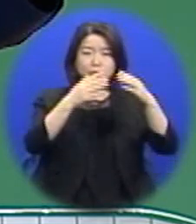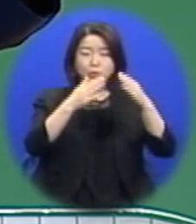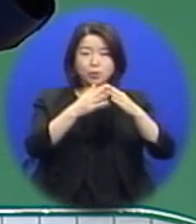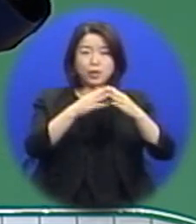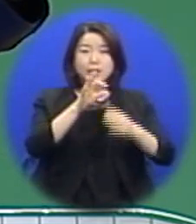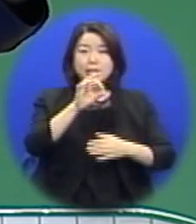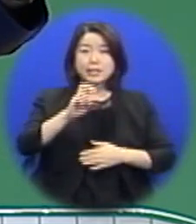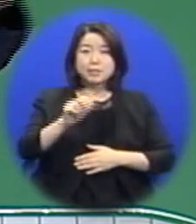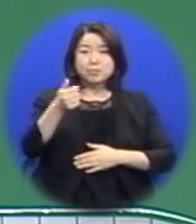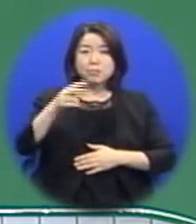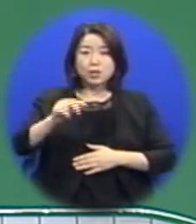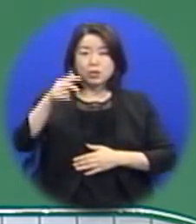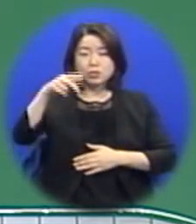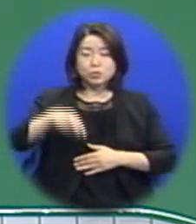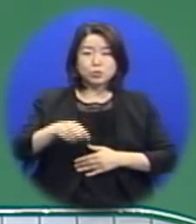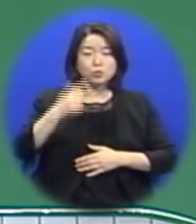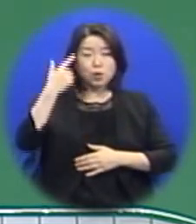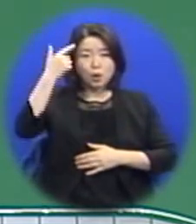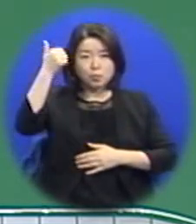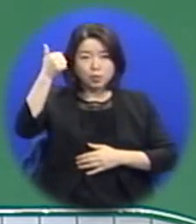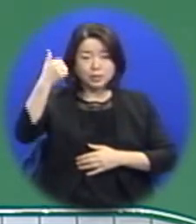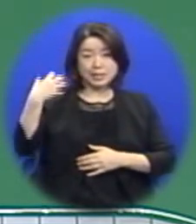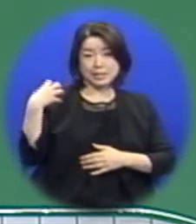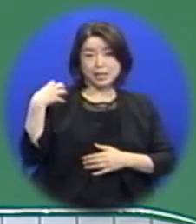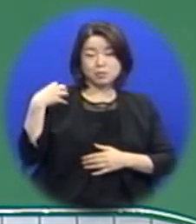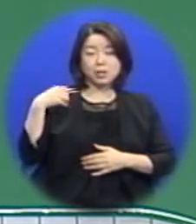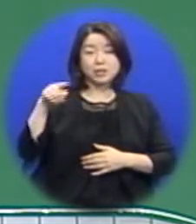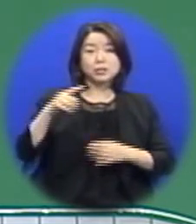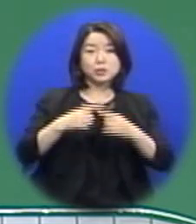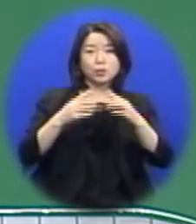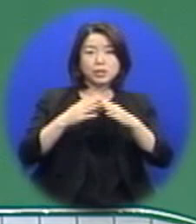그 교회에서 부흥의 요청이 왔습니다.